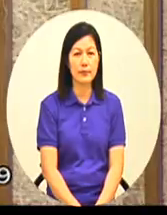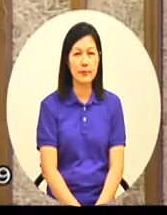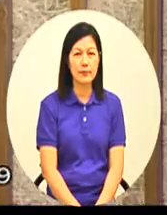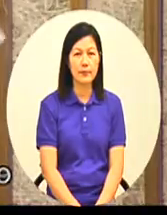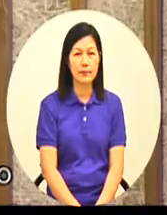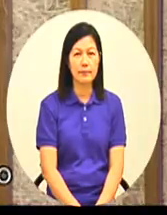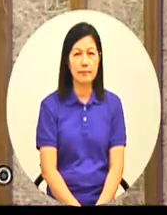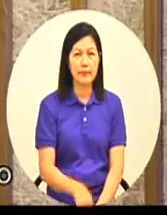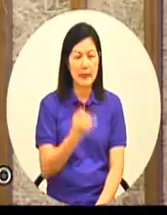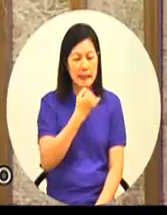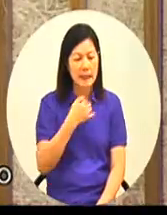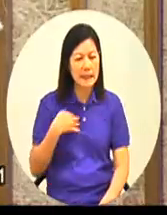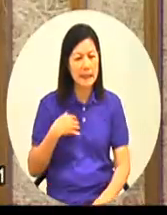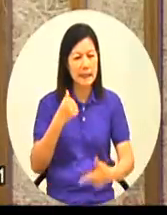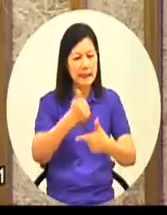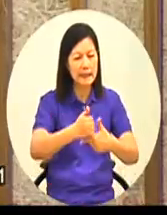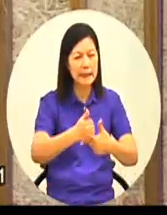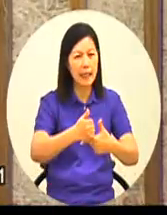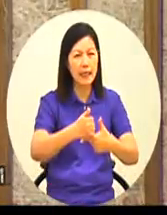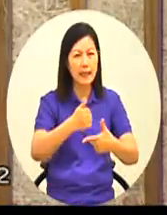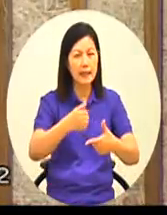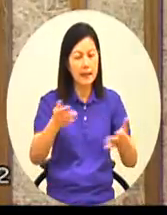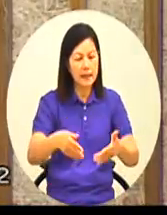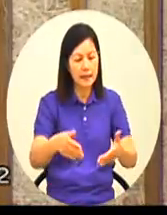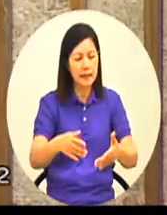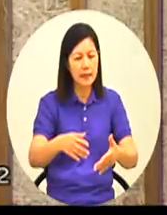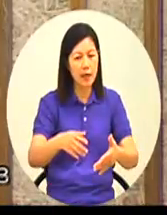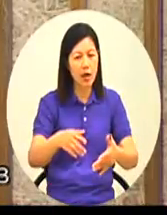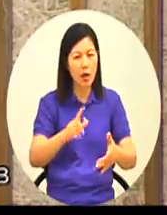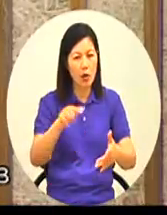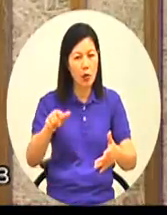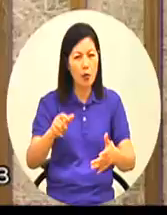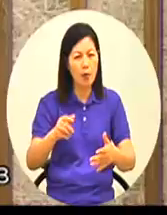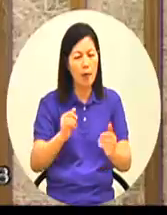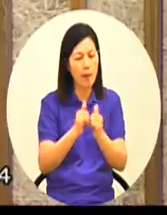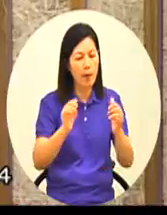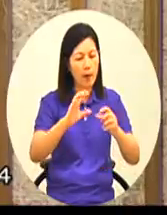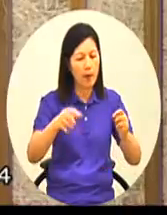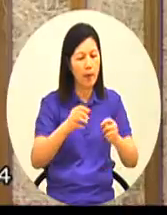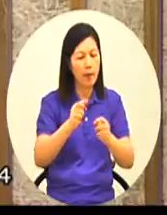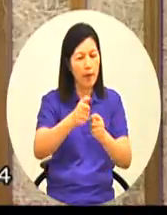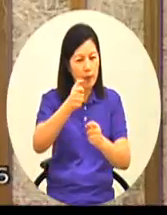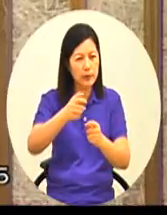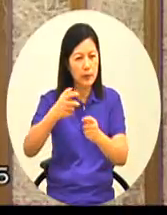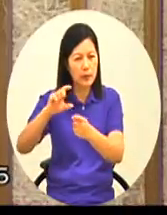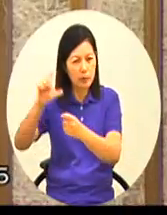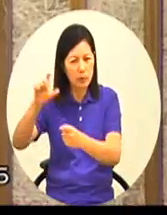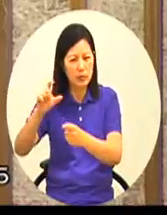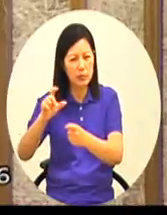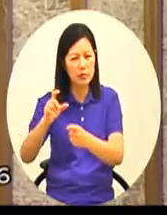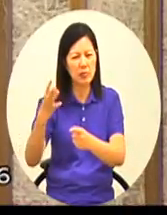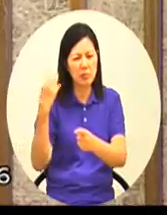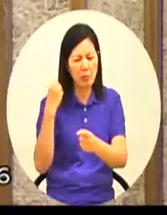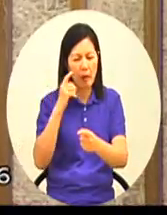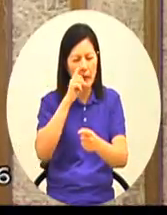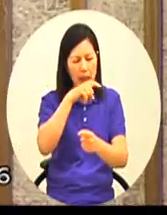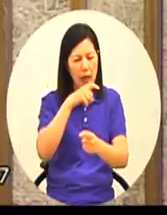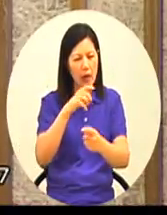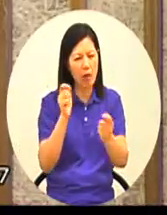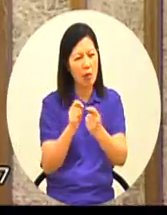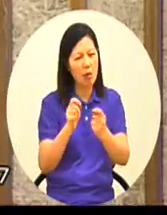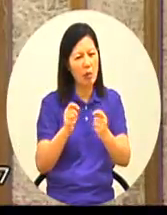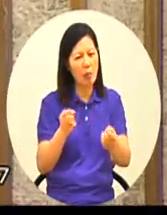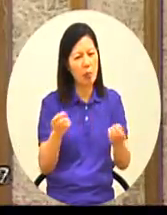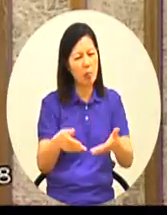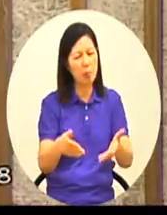它可能是建造问题，因为它其实它的建造年代都是在民国五六十年那个阶段，都是非常非常老的眷舍，它并不是近期的。